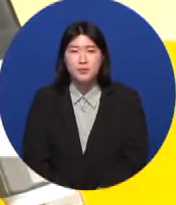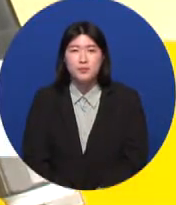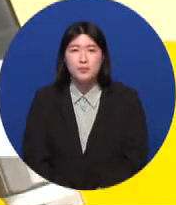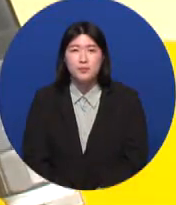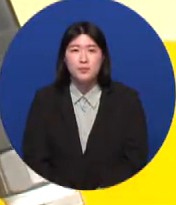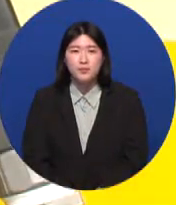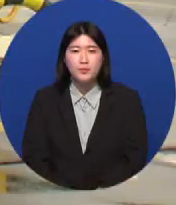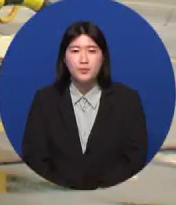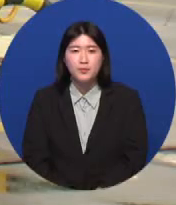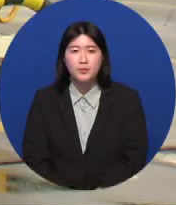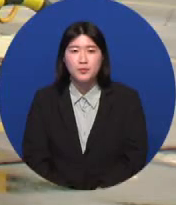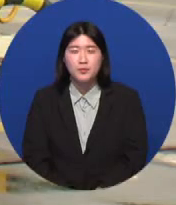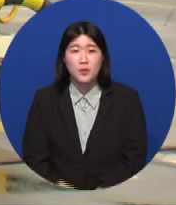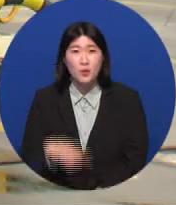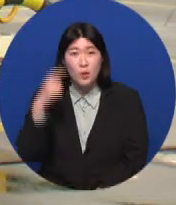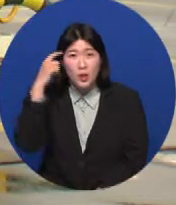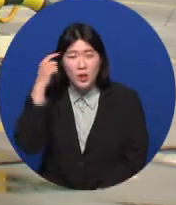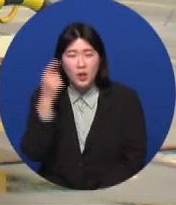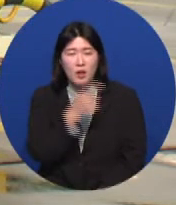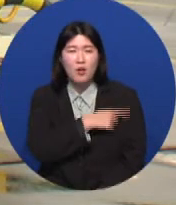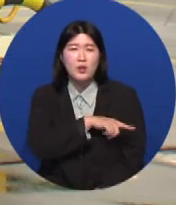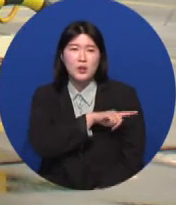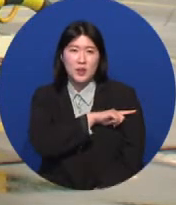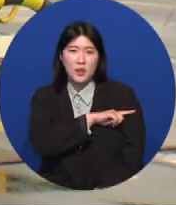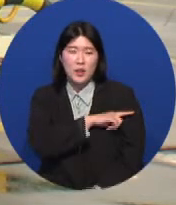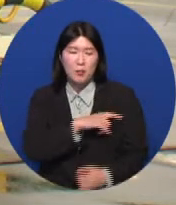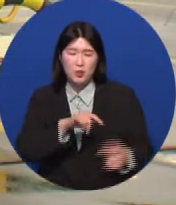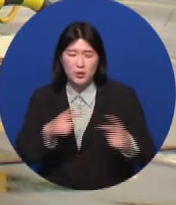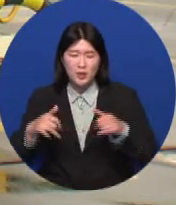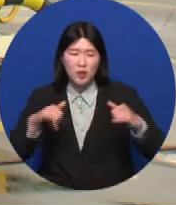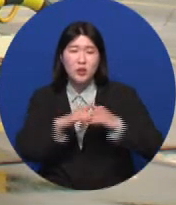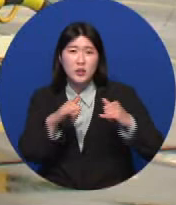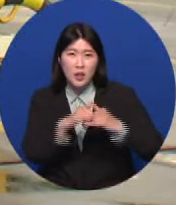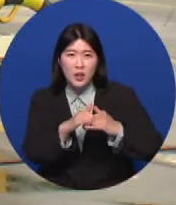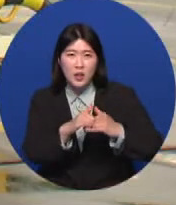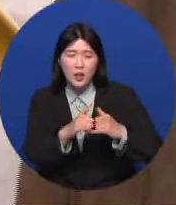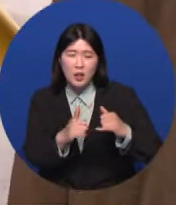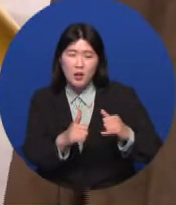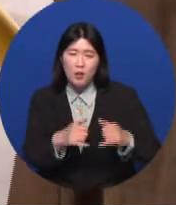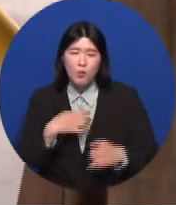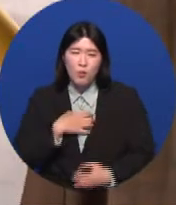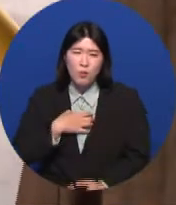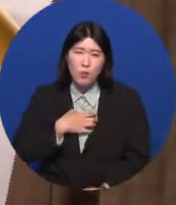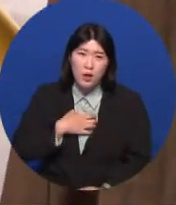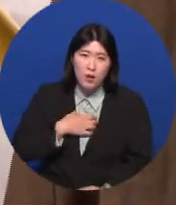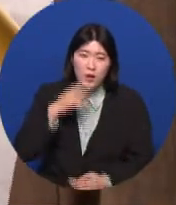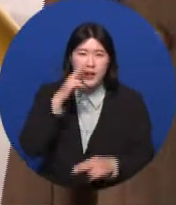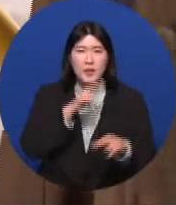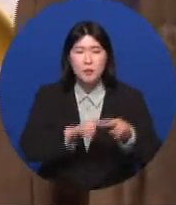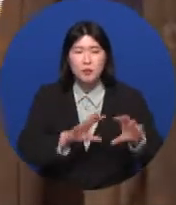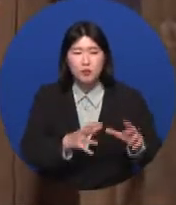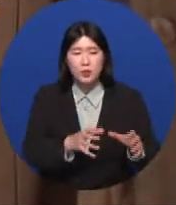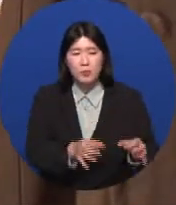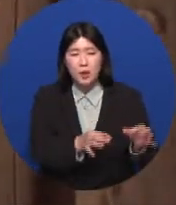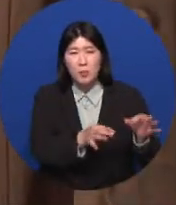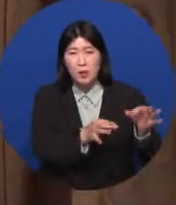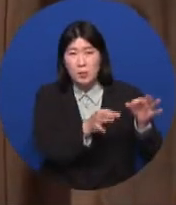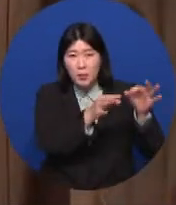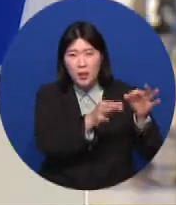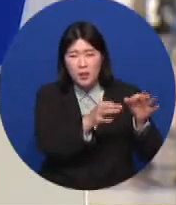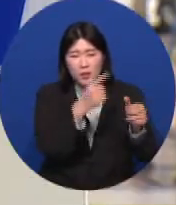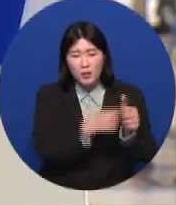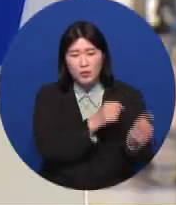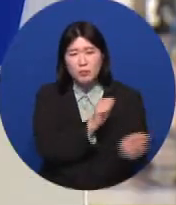넘긴 겁니다 러시아의 우크라이나 친구 우려 등 국제 정세 불안으로 국제 유가가 계속 오를 것이란 점이 더